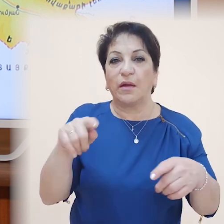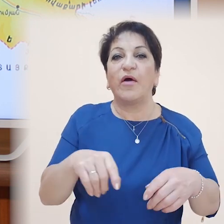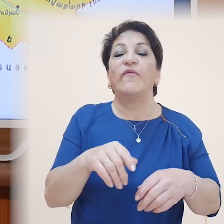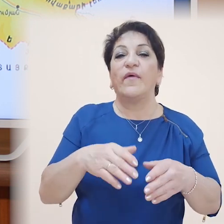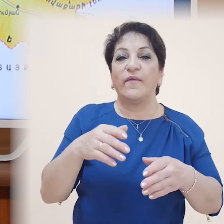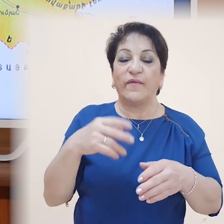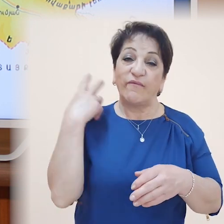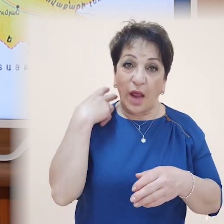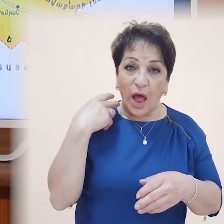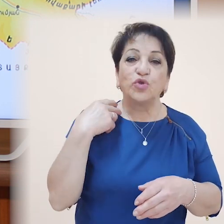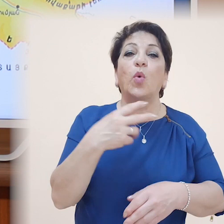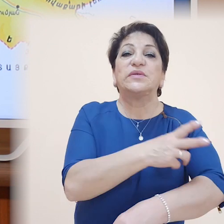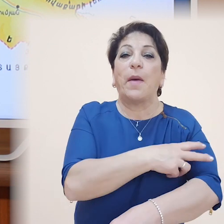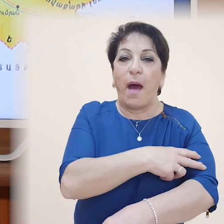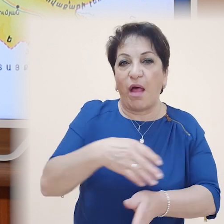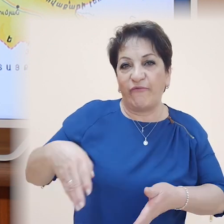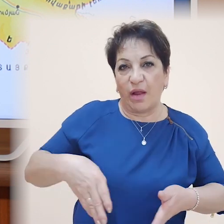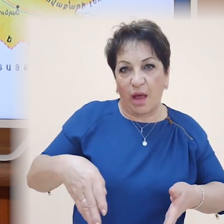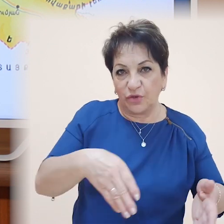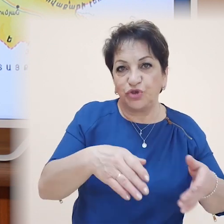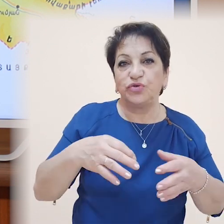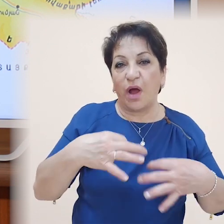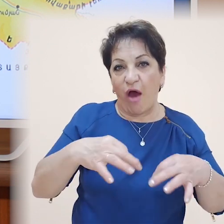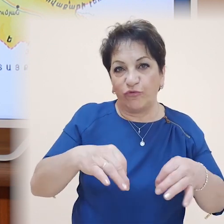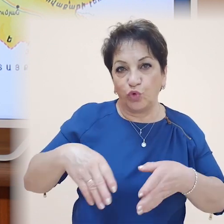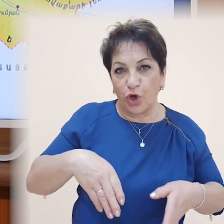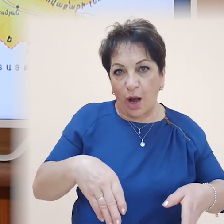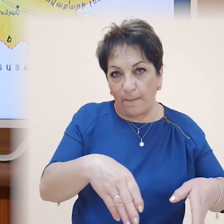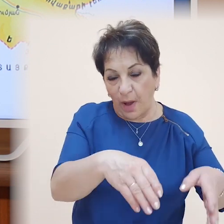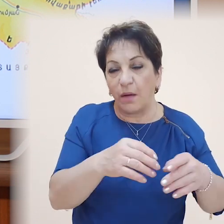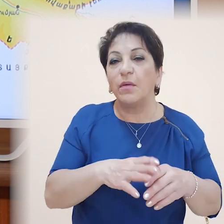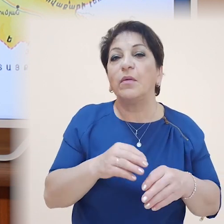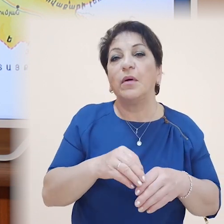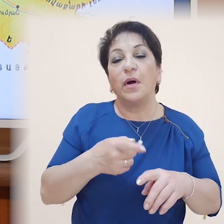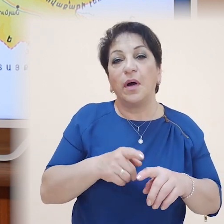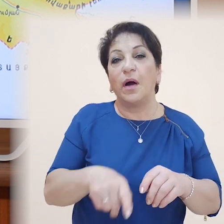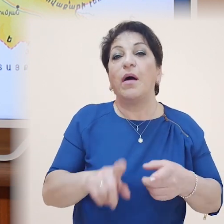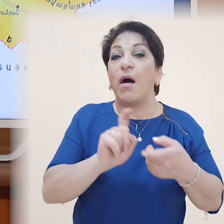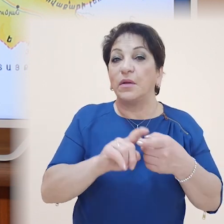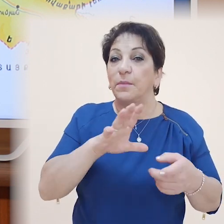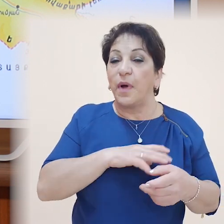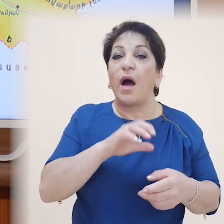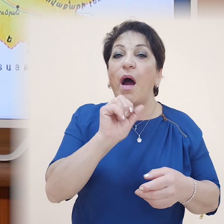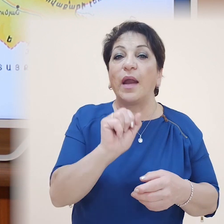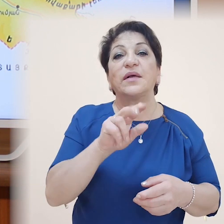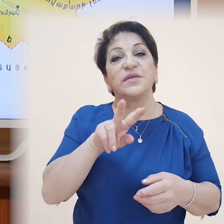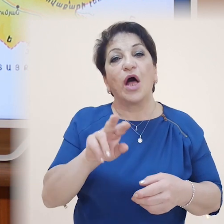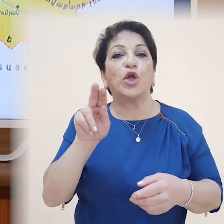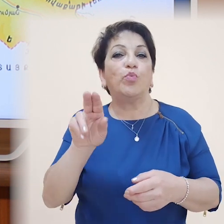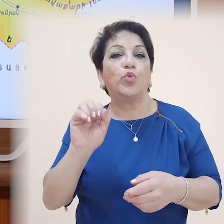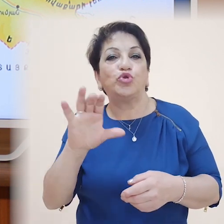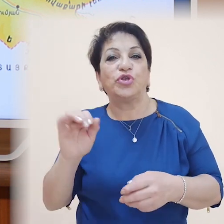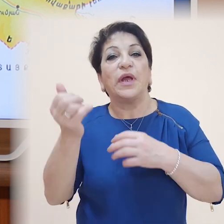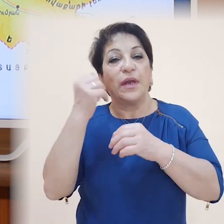Վանածոր Ստեպանավան ավտոխըջուղին։ Հազարությանությանության տվականին այս լերնանցքում հանդիպել է ալեկսանդր պուշկինը,